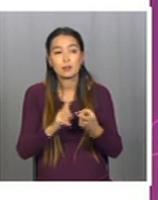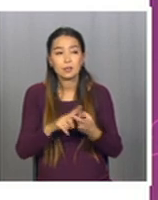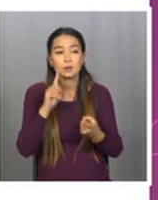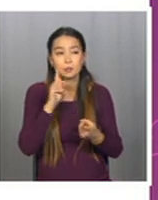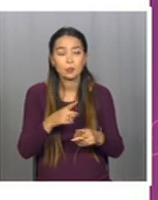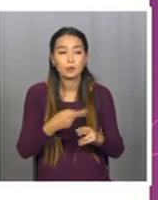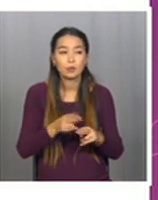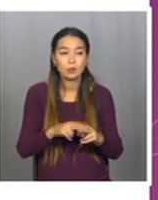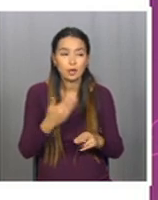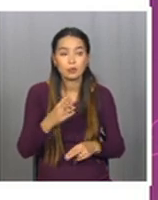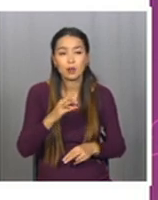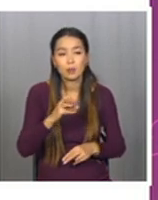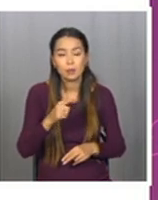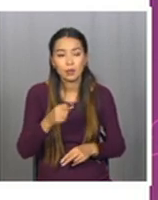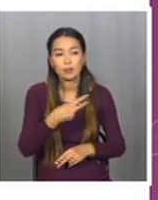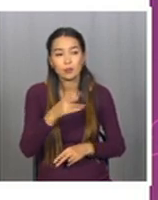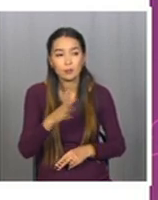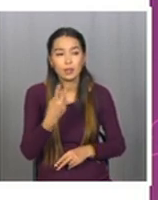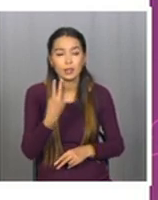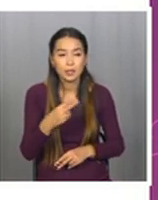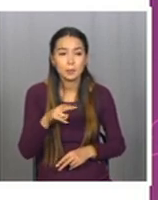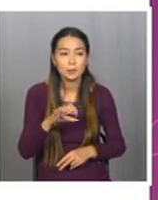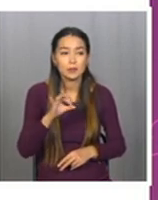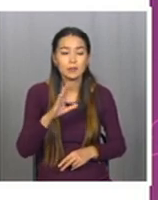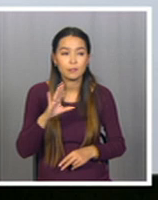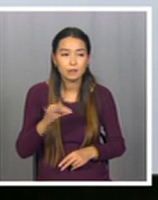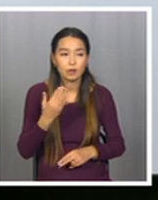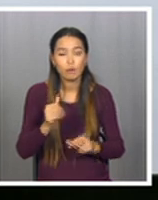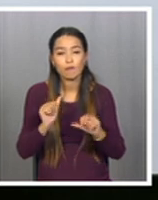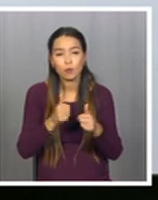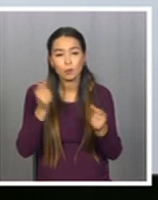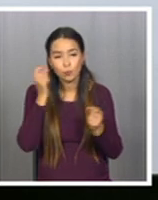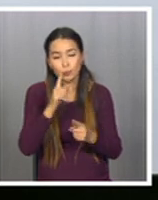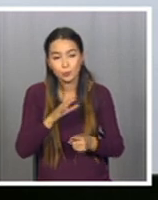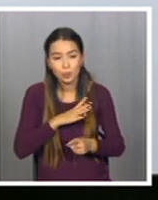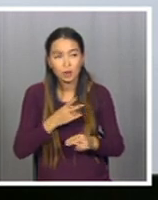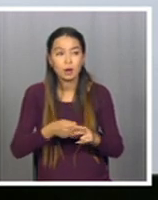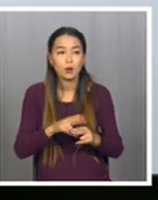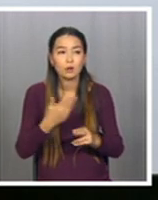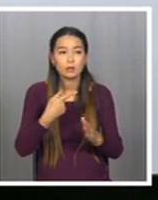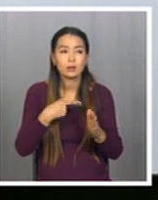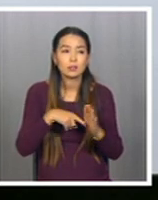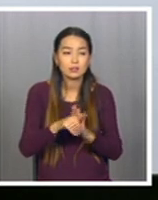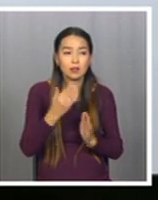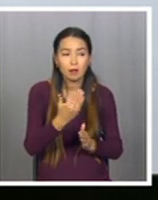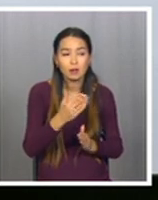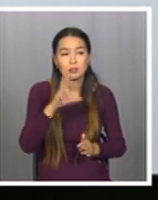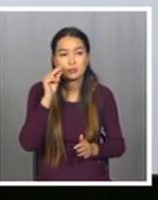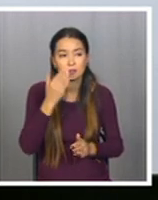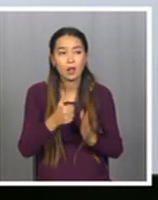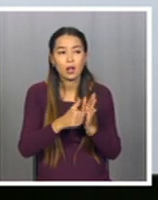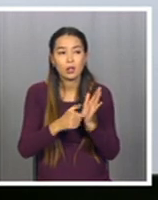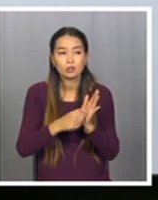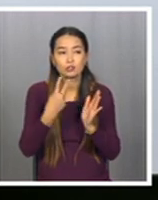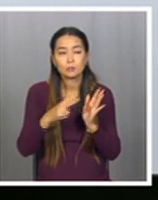Ол омега тең болады, 2 пи ню деген формула арқылы анықталады. Және омегамыз, мына жерден көріп тұрмыз,